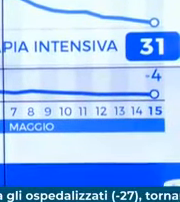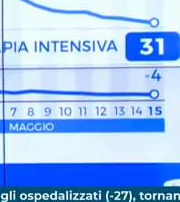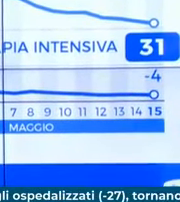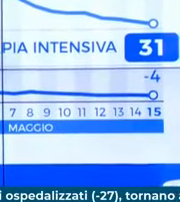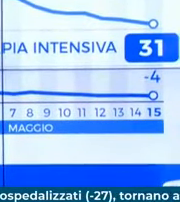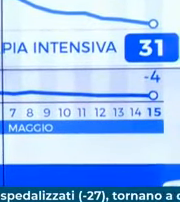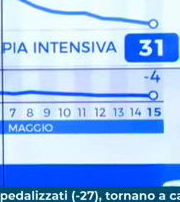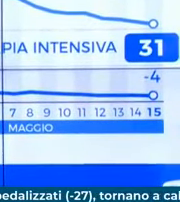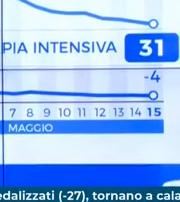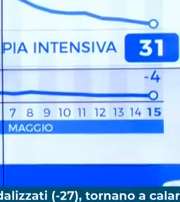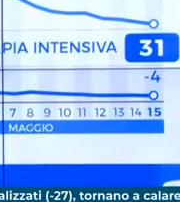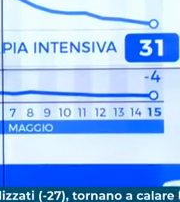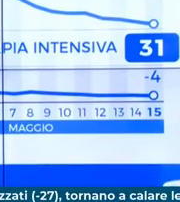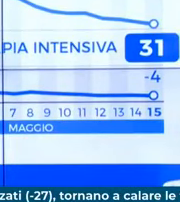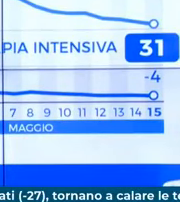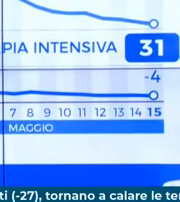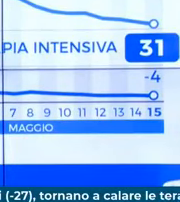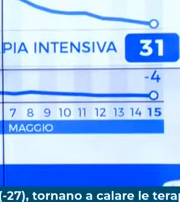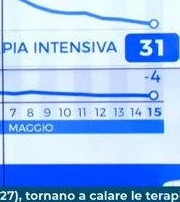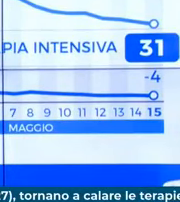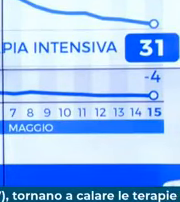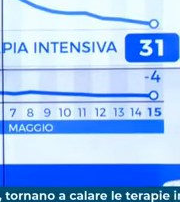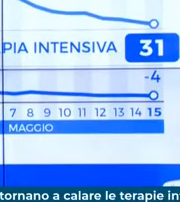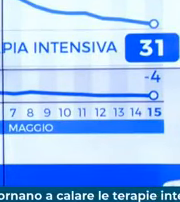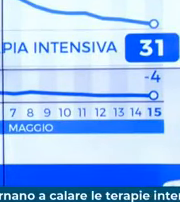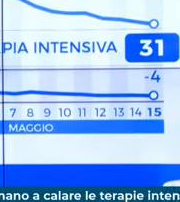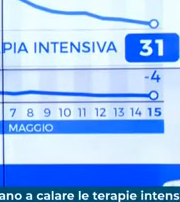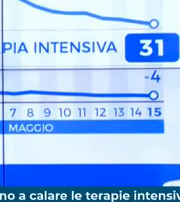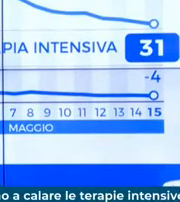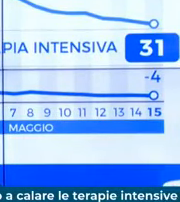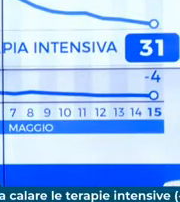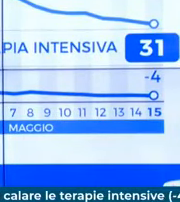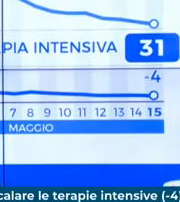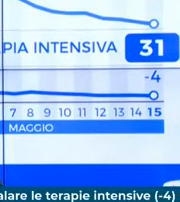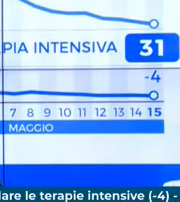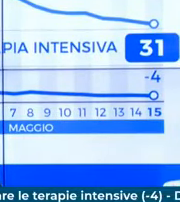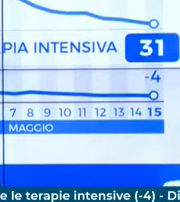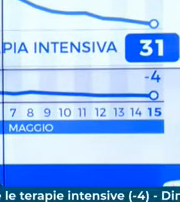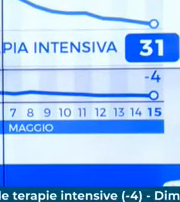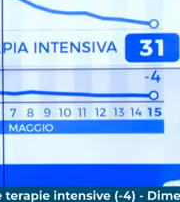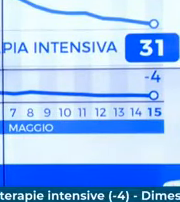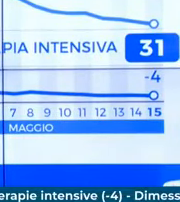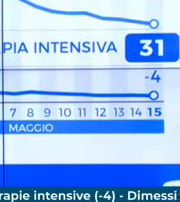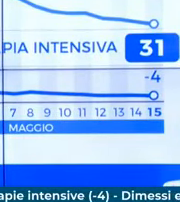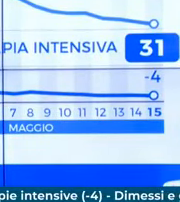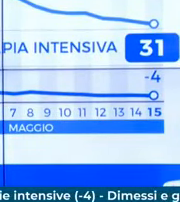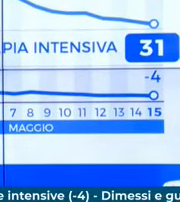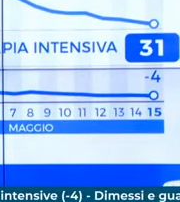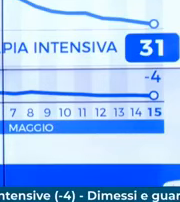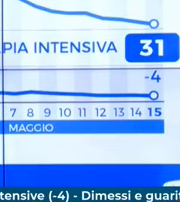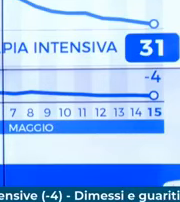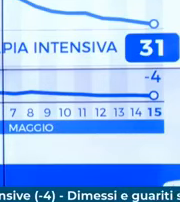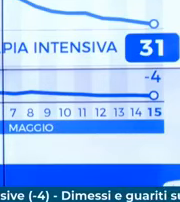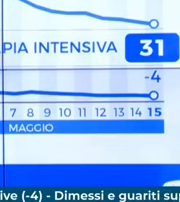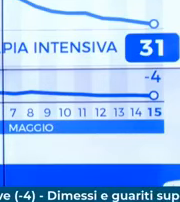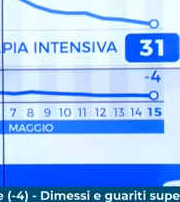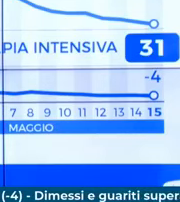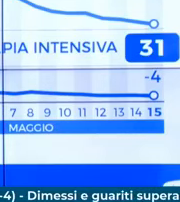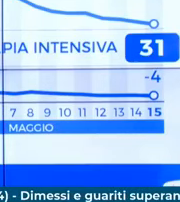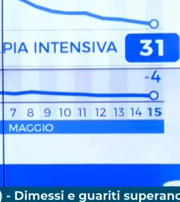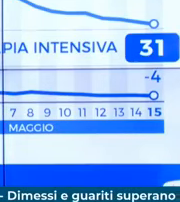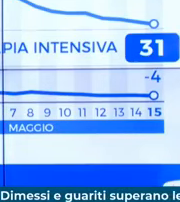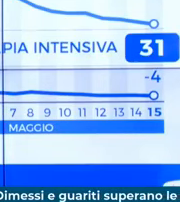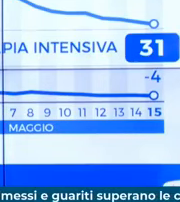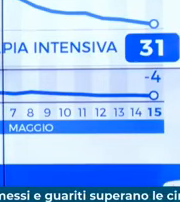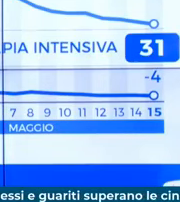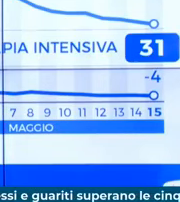sia quelli attualmente, come si dice, attuali di questi giorni, sia quelli futuri con cui